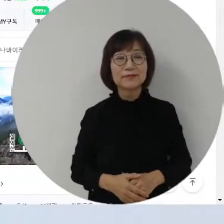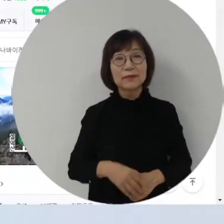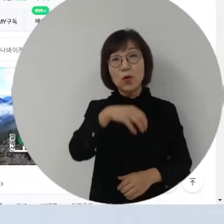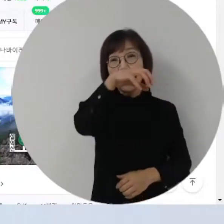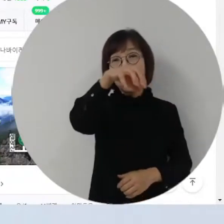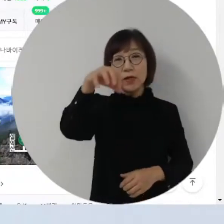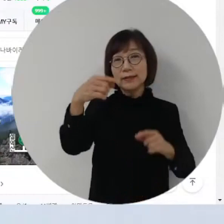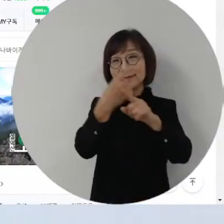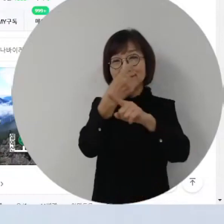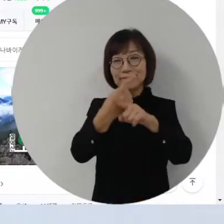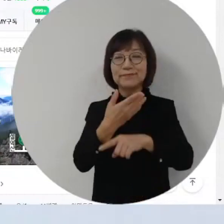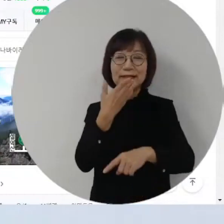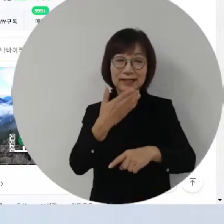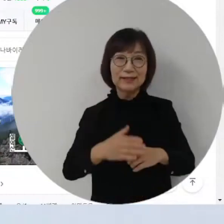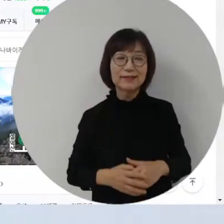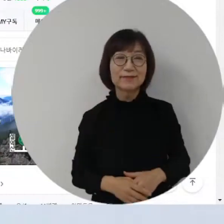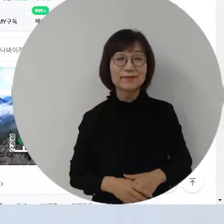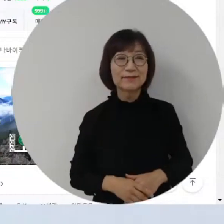되셨나요?